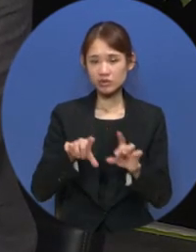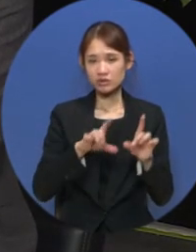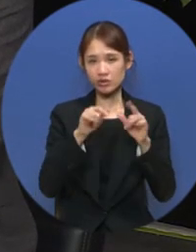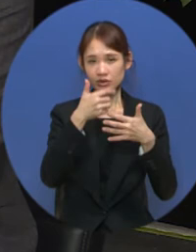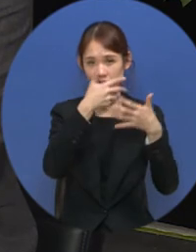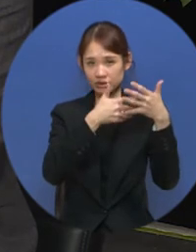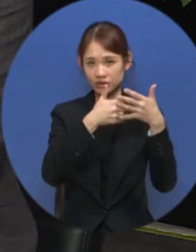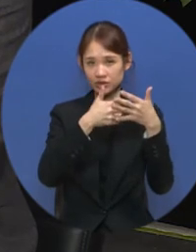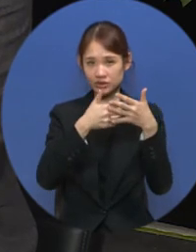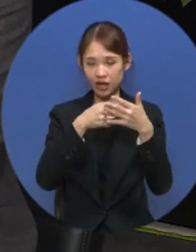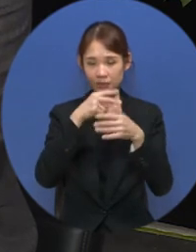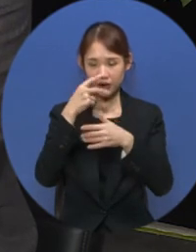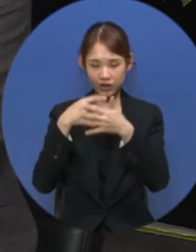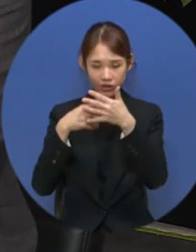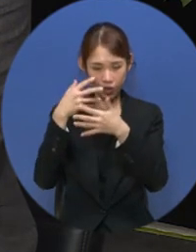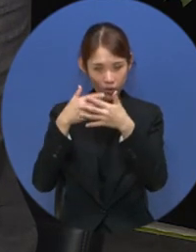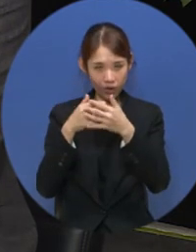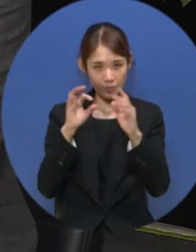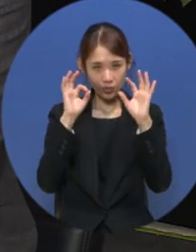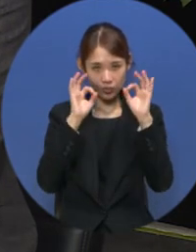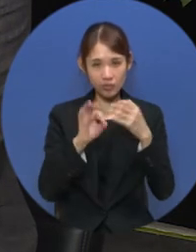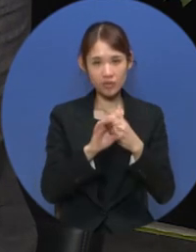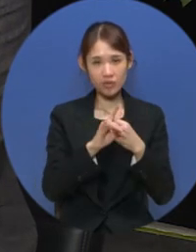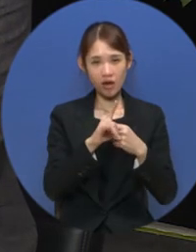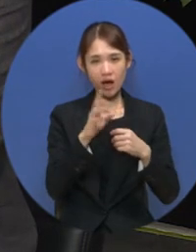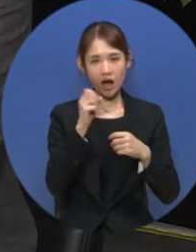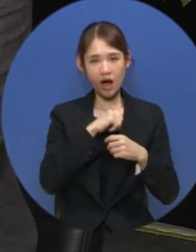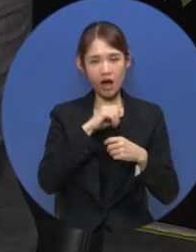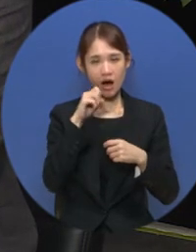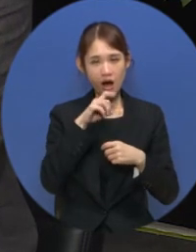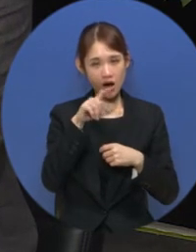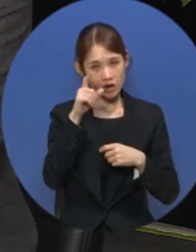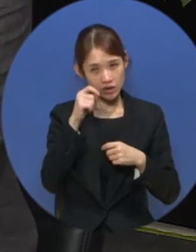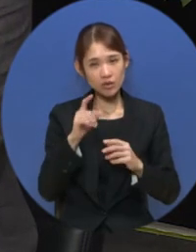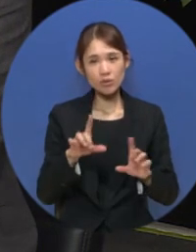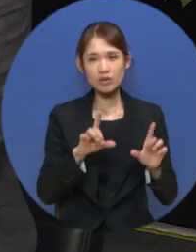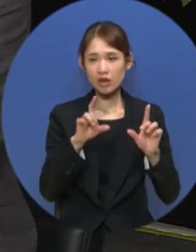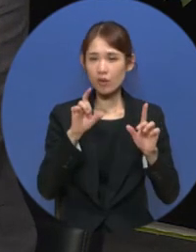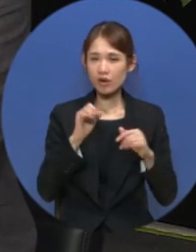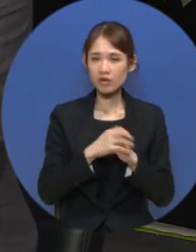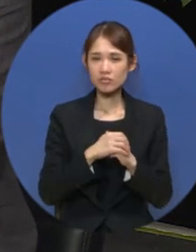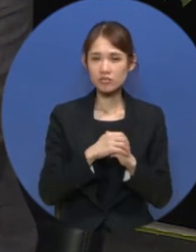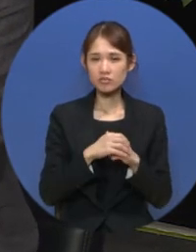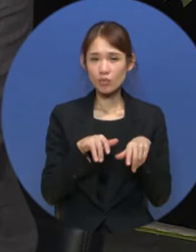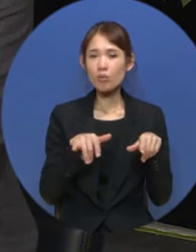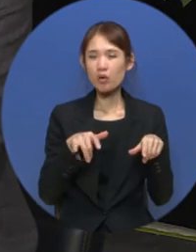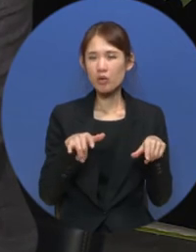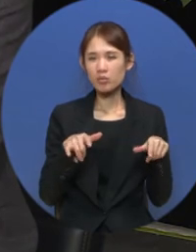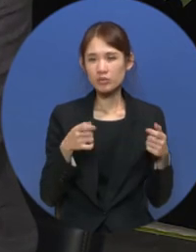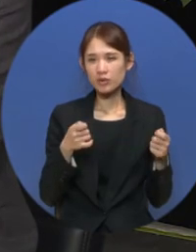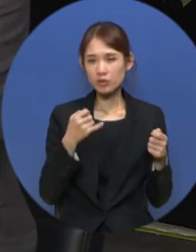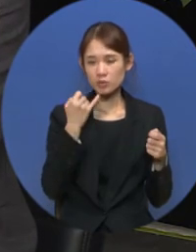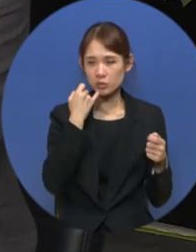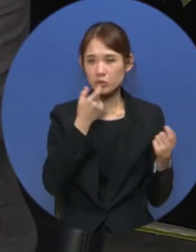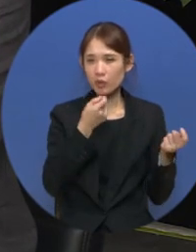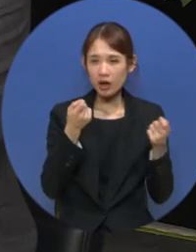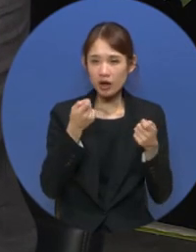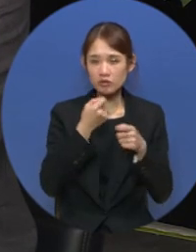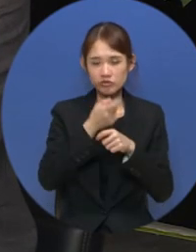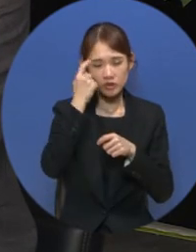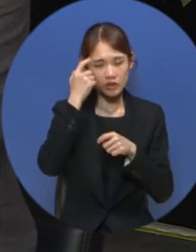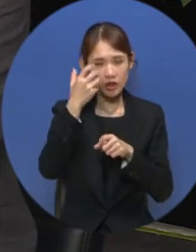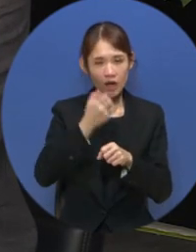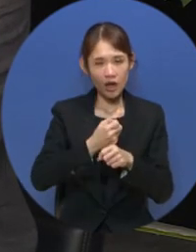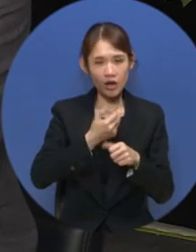일상에서 드라마나 뭐 영화 같은 데서 장애인분들 저렇구나 저렇게 생활을 하는구나 평범하구나라는 걸 알 수 있게끔